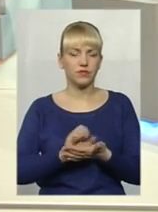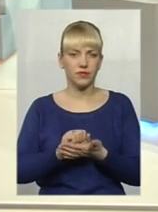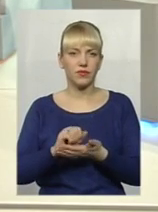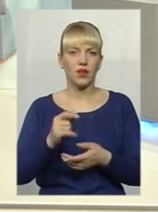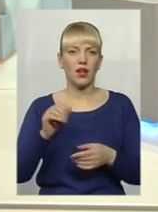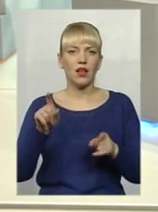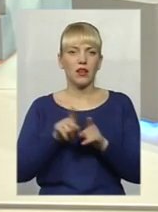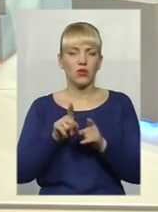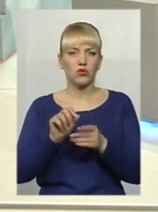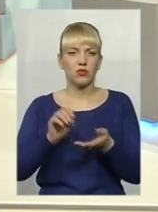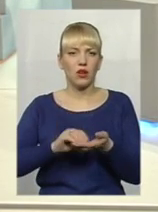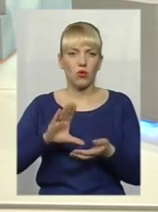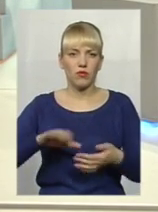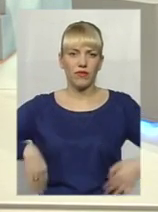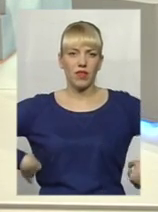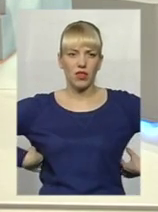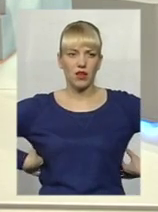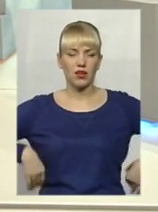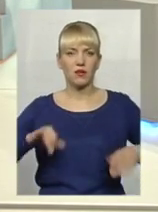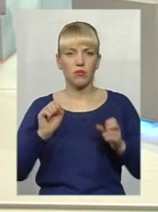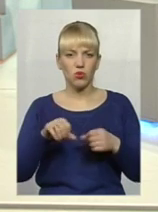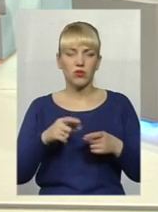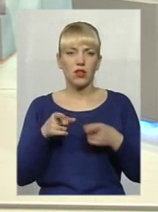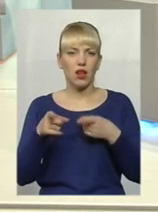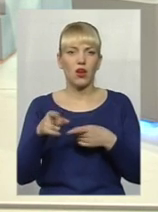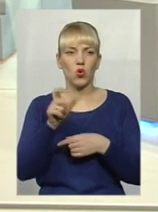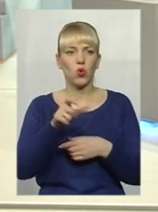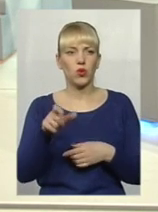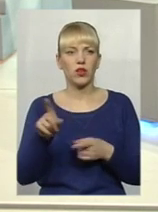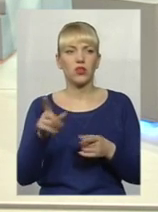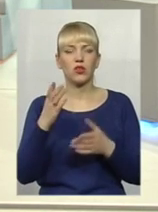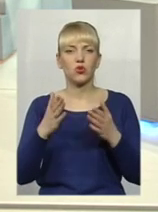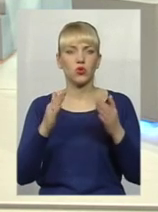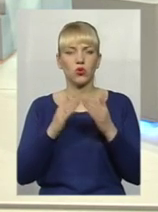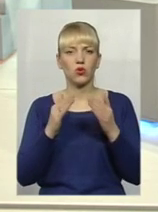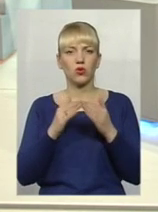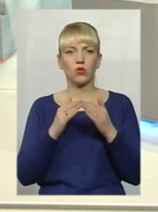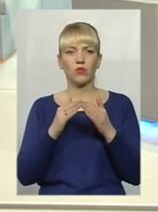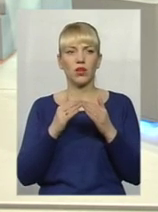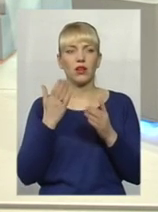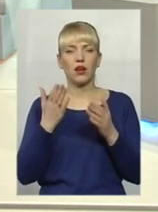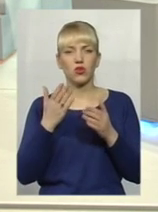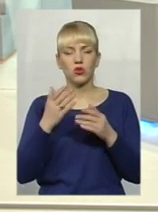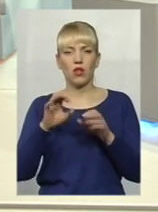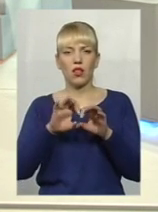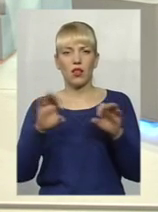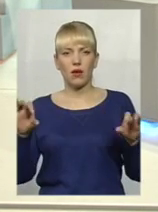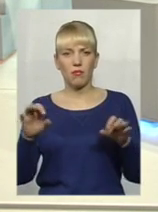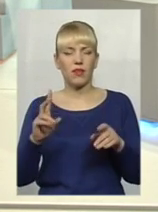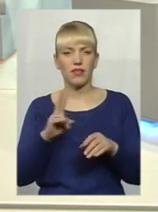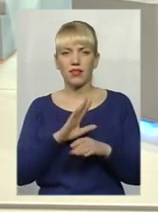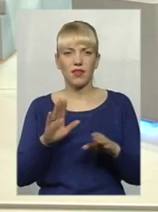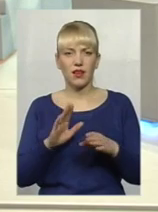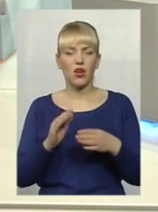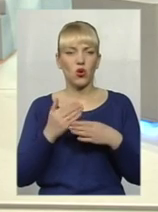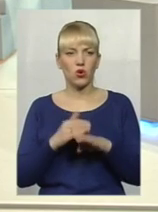що, звичайно, ми налякаємо людей, що вдома будуть всі викидати, щоб вдома не зберігати. Поки вона в нерозбитому стані, її, ну,